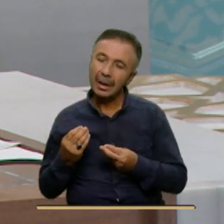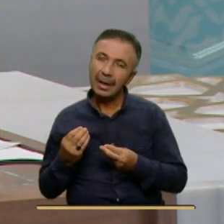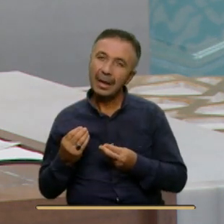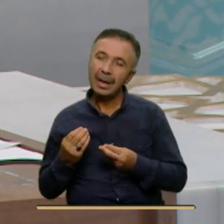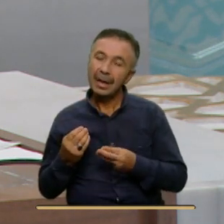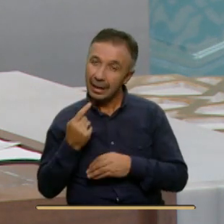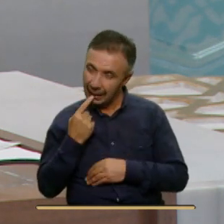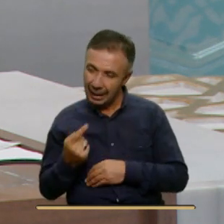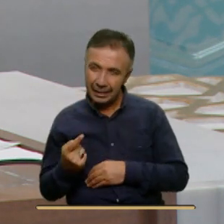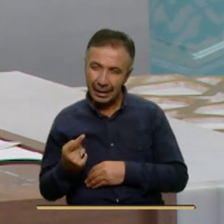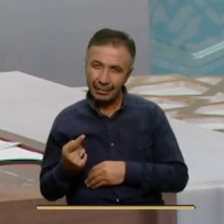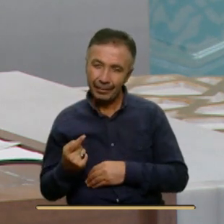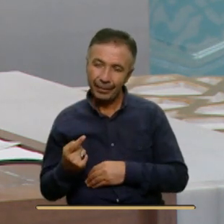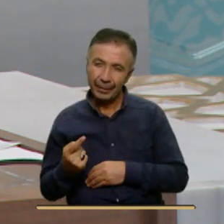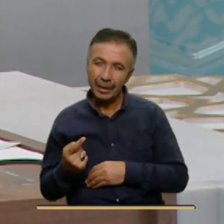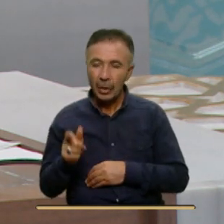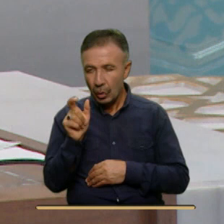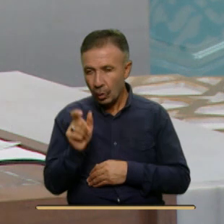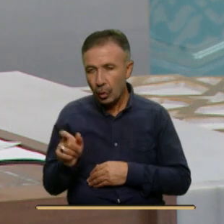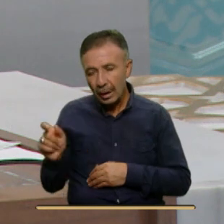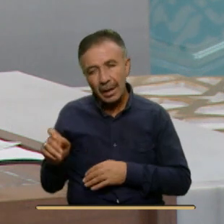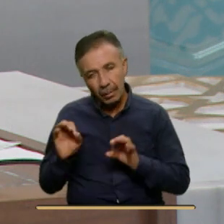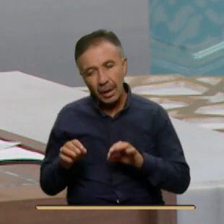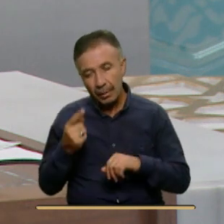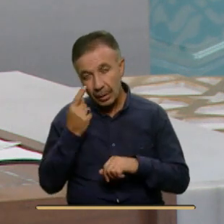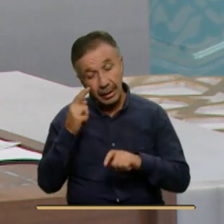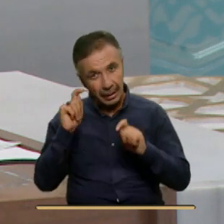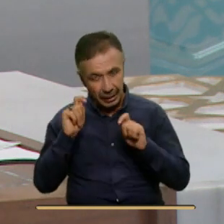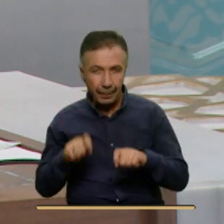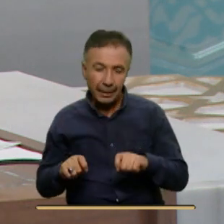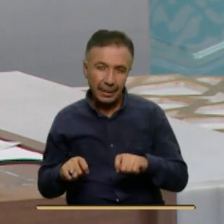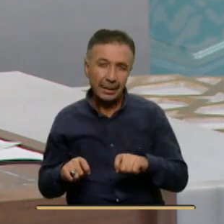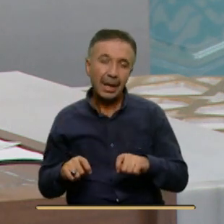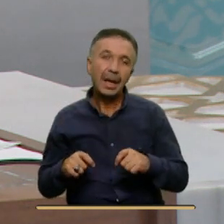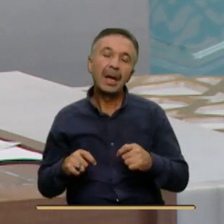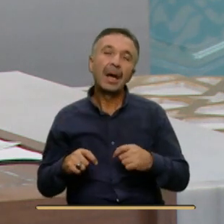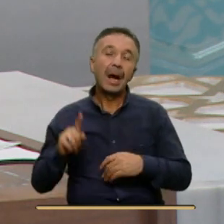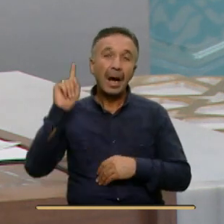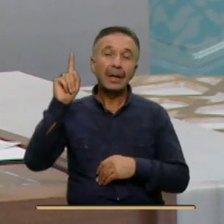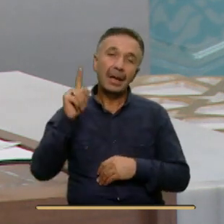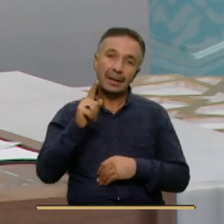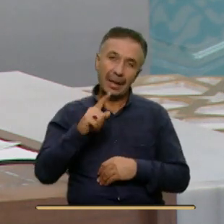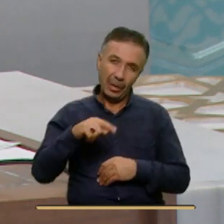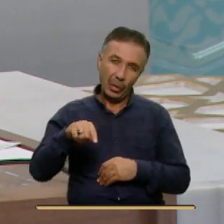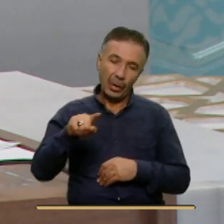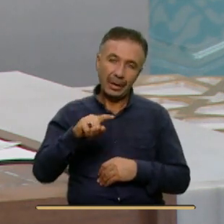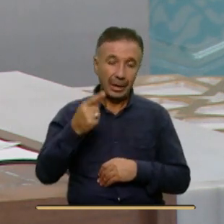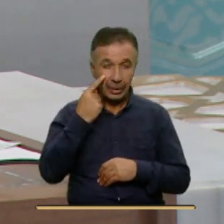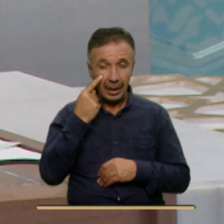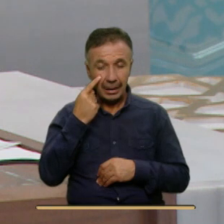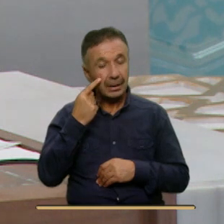şahitlik ettilerse, kullarım böyle bir şahitlik yaptıysa, ben de onların şahitliklerini kabul